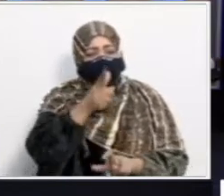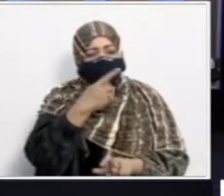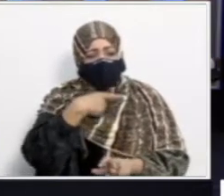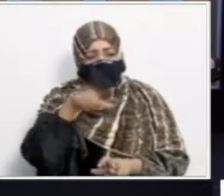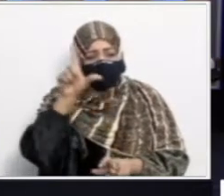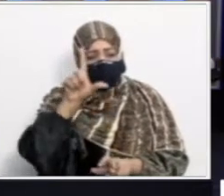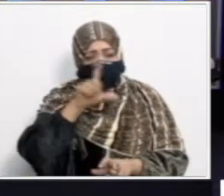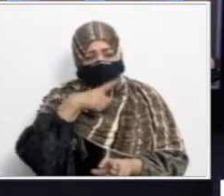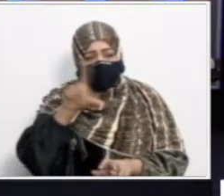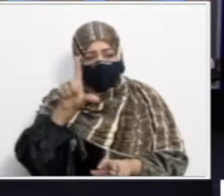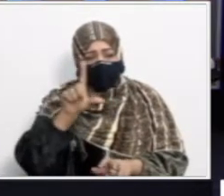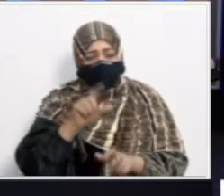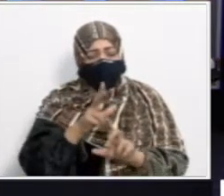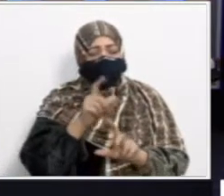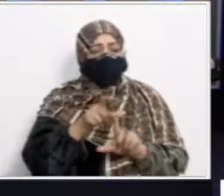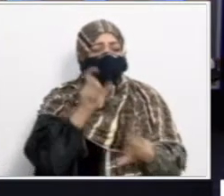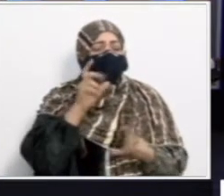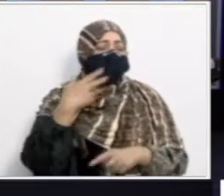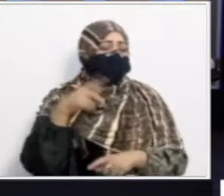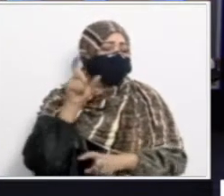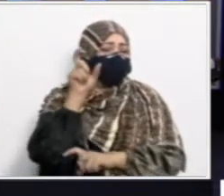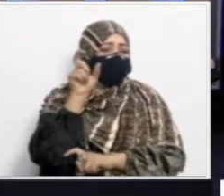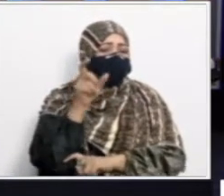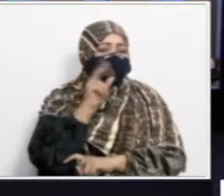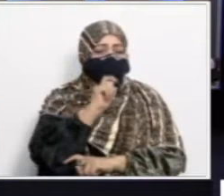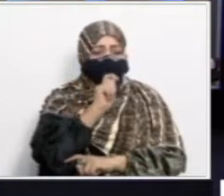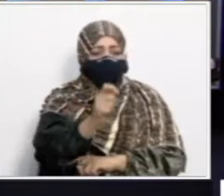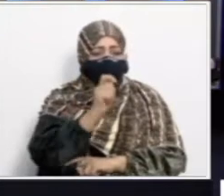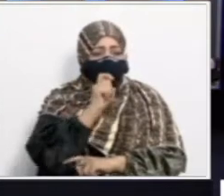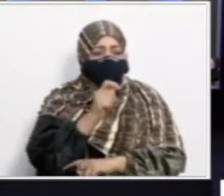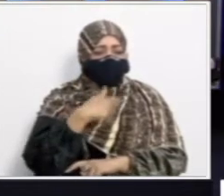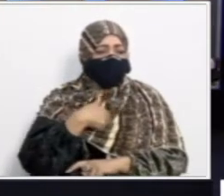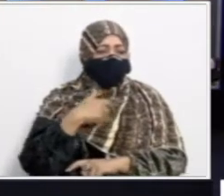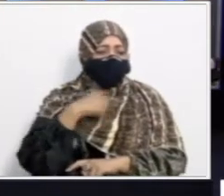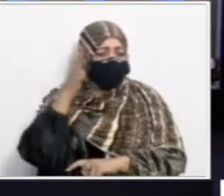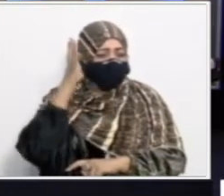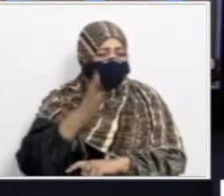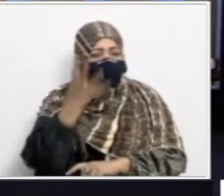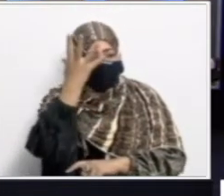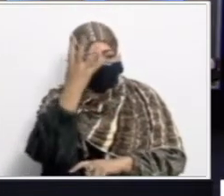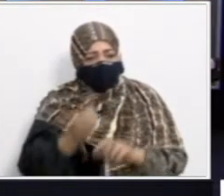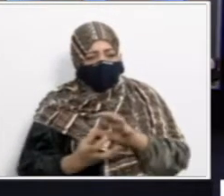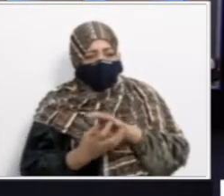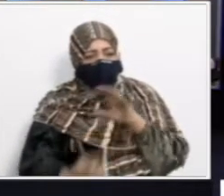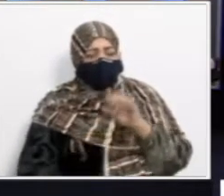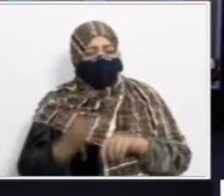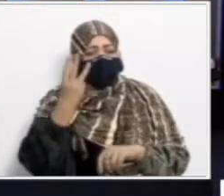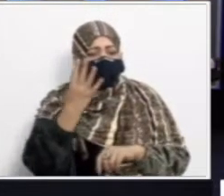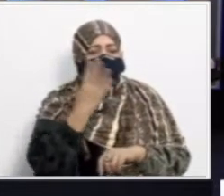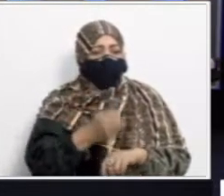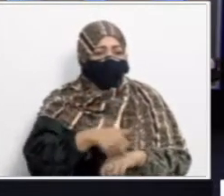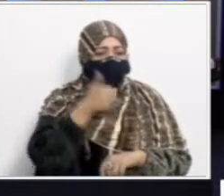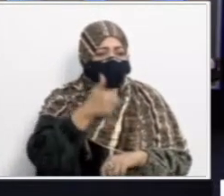يعني تقصد إذا كان مثلا في صلاة العشاء أنا أدركت الثالثة والرابعة مفروض لما بنقضي نقضي سر، هيك قال